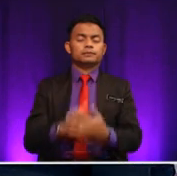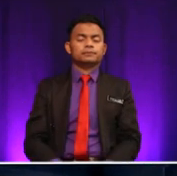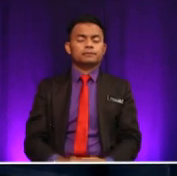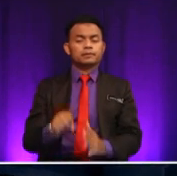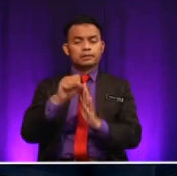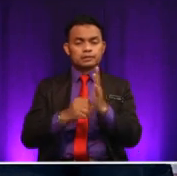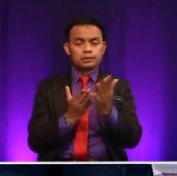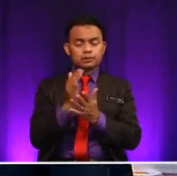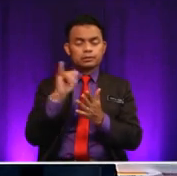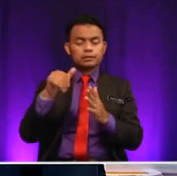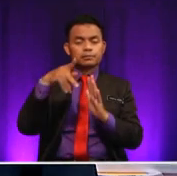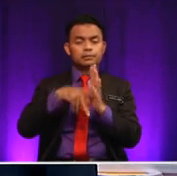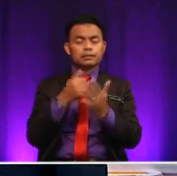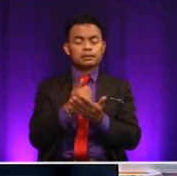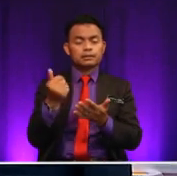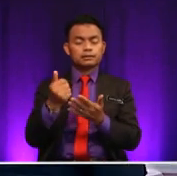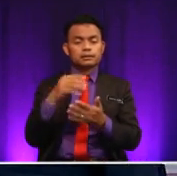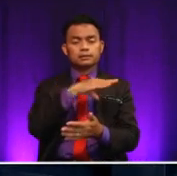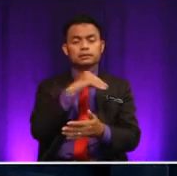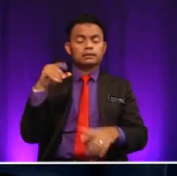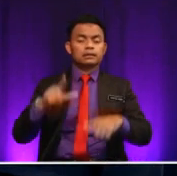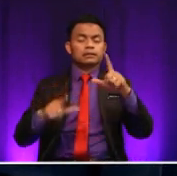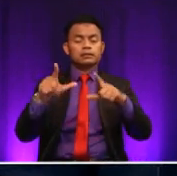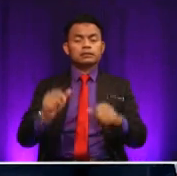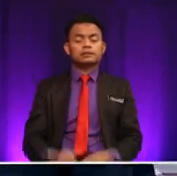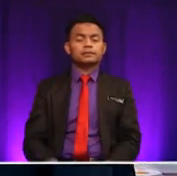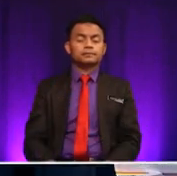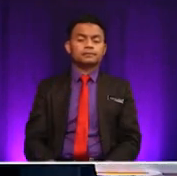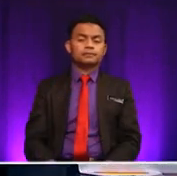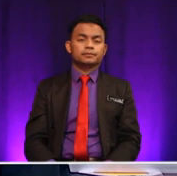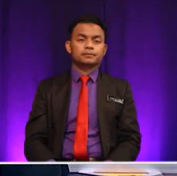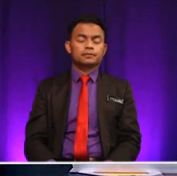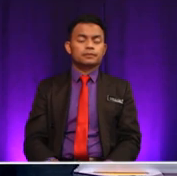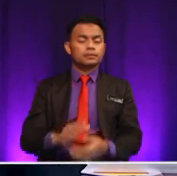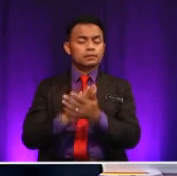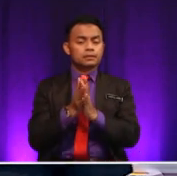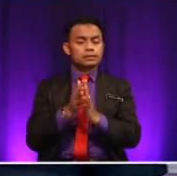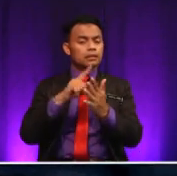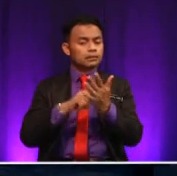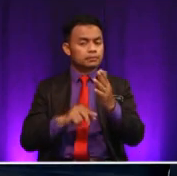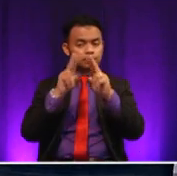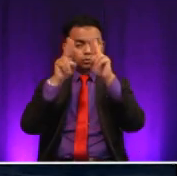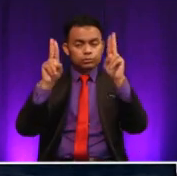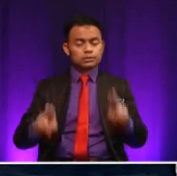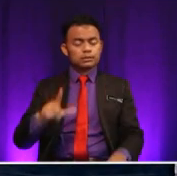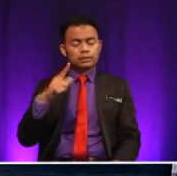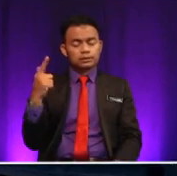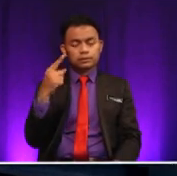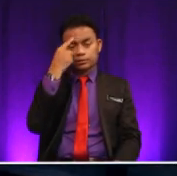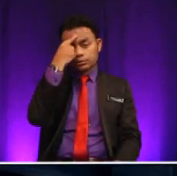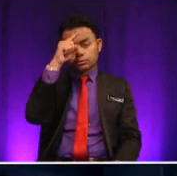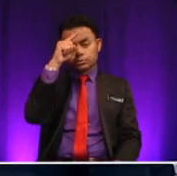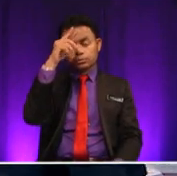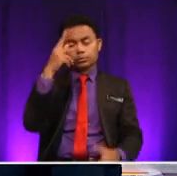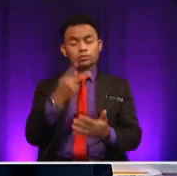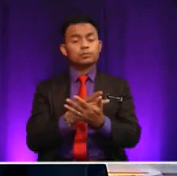prosedur presiden nih belajar memakai dalam buku teks Oke jadi apa ujian lain untuk Komponen Master reaksi Oke